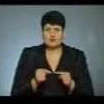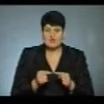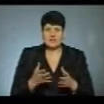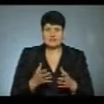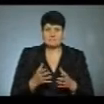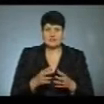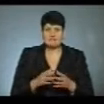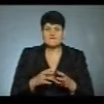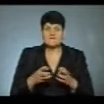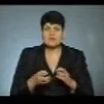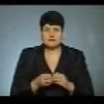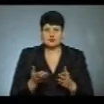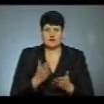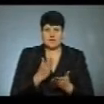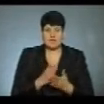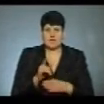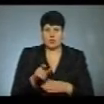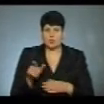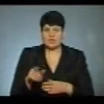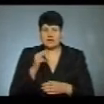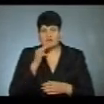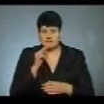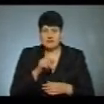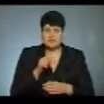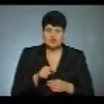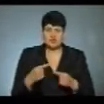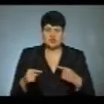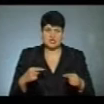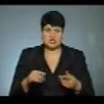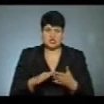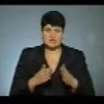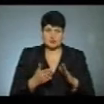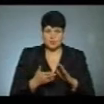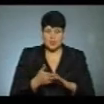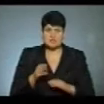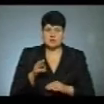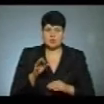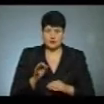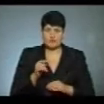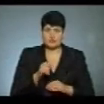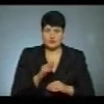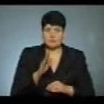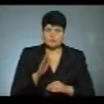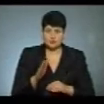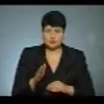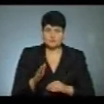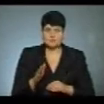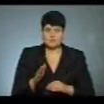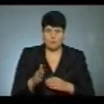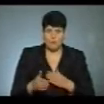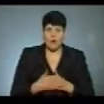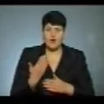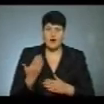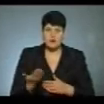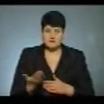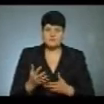Якщо є люди, які винні у тій чи іншій ситуації, то відповідно вони будуть покарані.